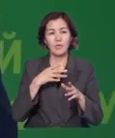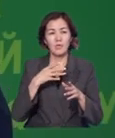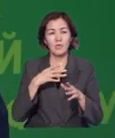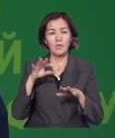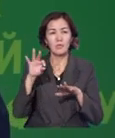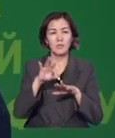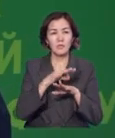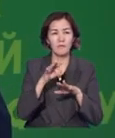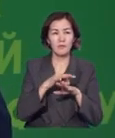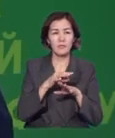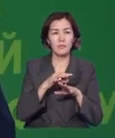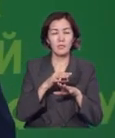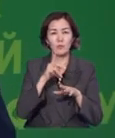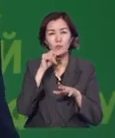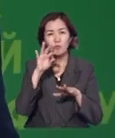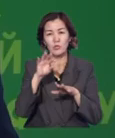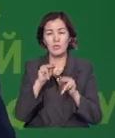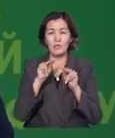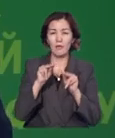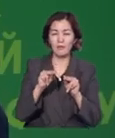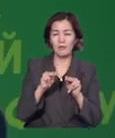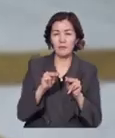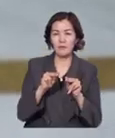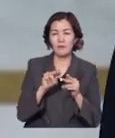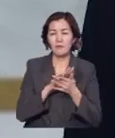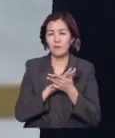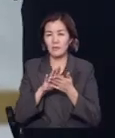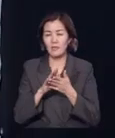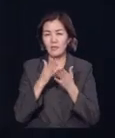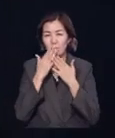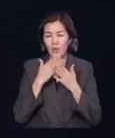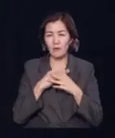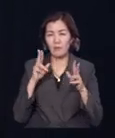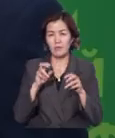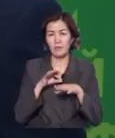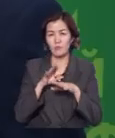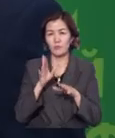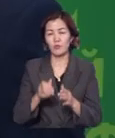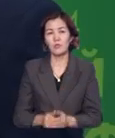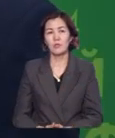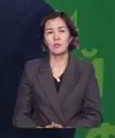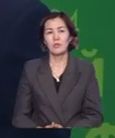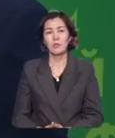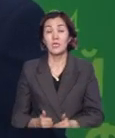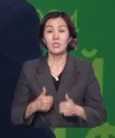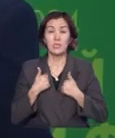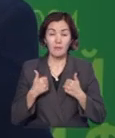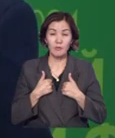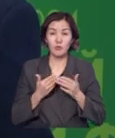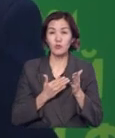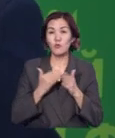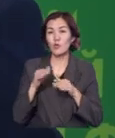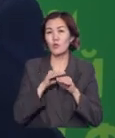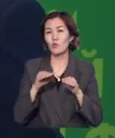Қалыңдықтың жарына деген адалдығы, болмаса жарының қалыңдыққа деген көңіл күймен адалдығы жайлы. Енді шамамыз жеткенше бізде жоғары